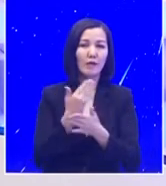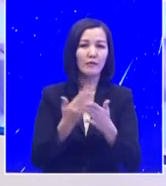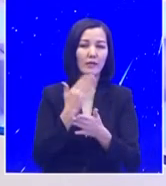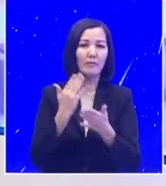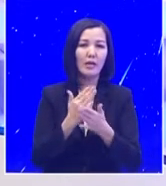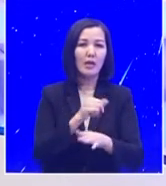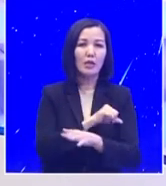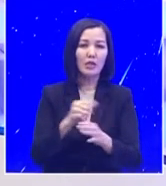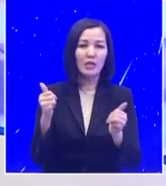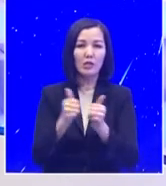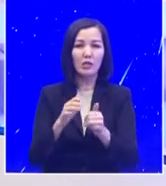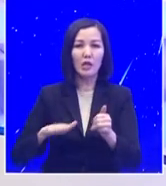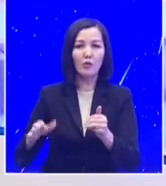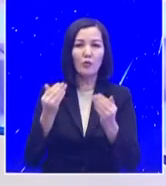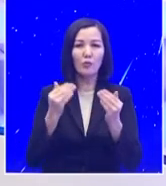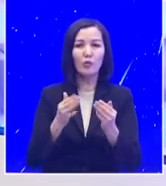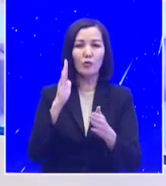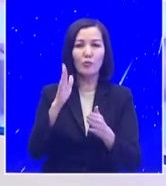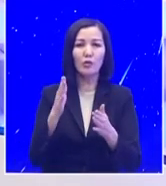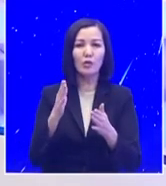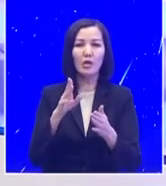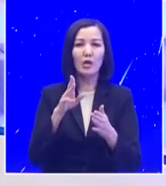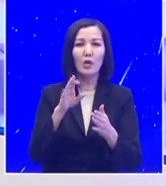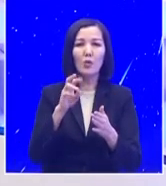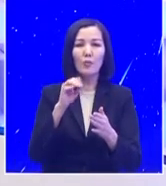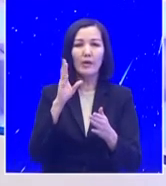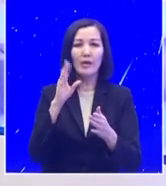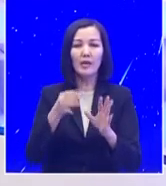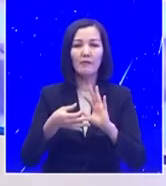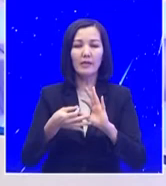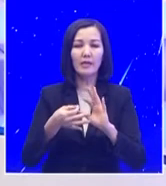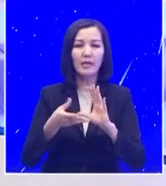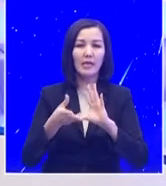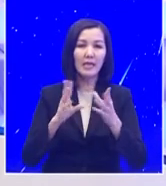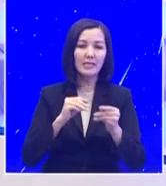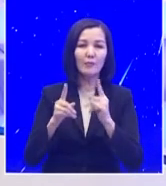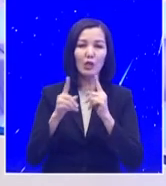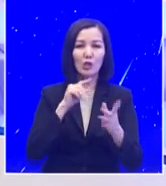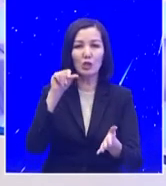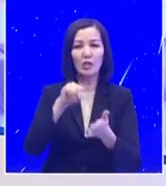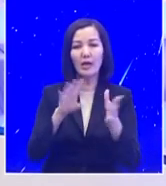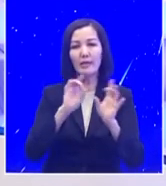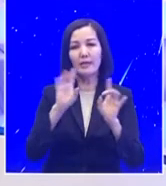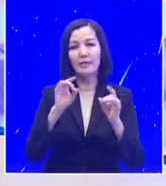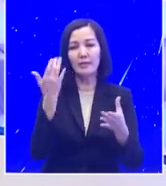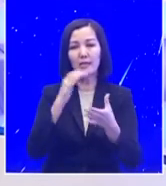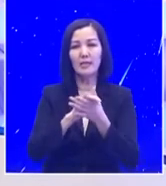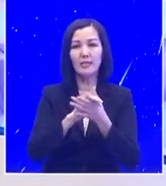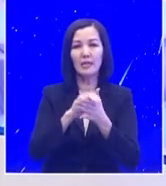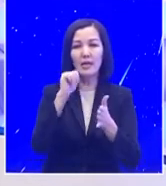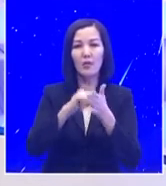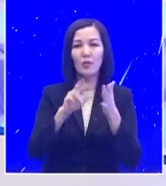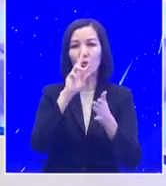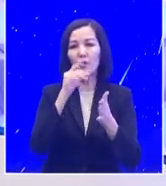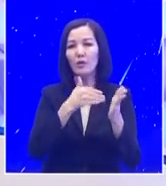Шекара шебінде жатқан ауданның бүгінгі мен болашағы Талғат Өмірәлиевтің есептік кездесуінде кеңінен таныстырылды. Олқылықтар